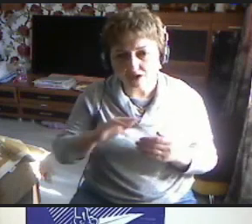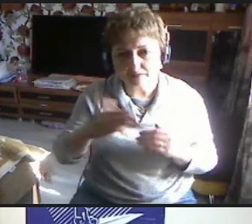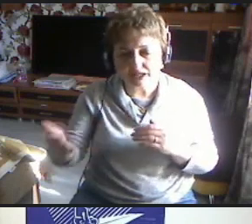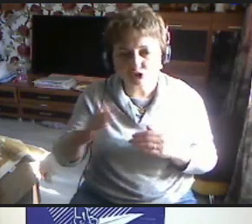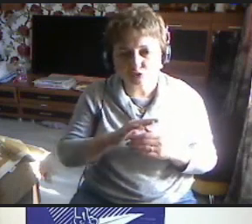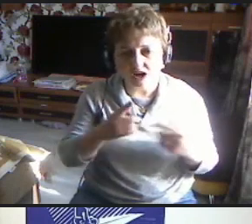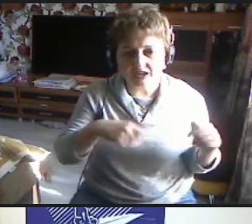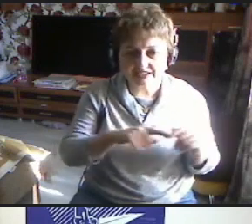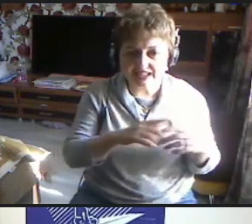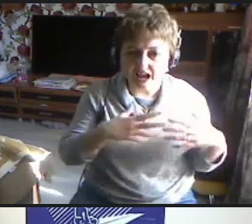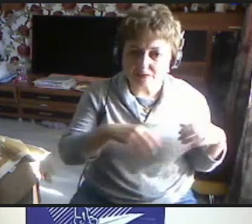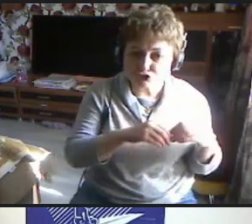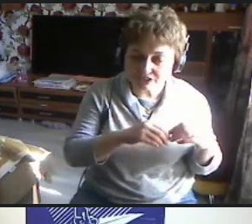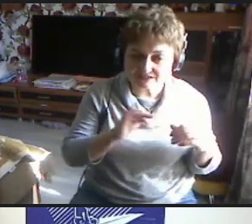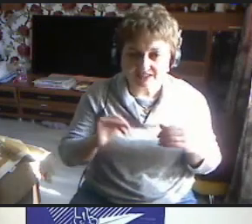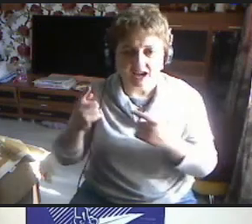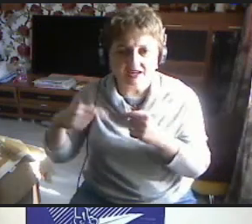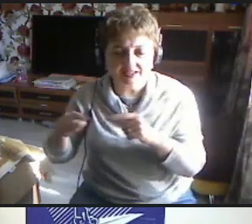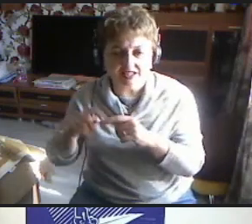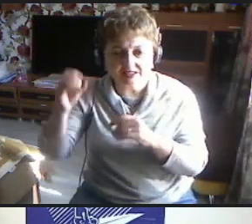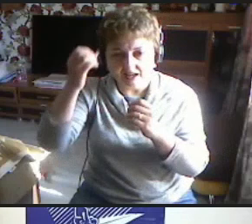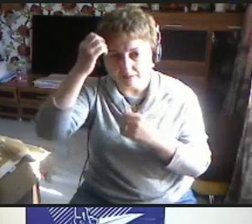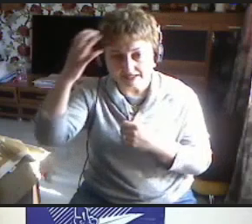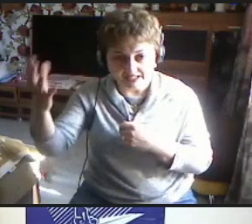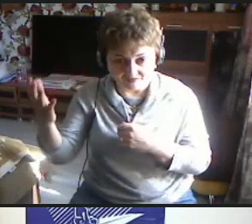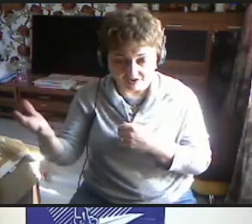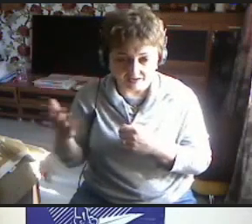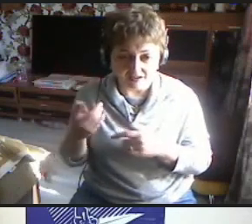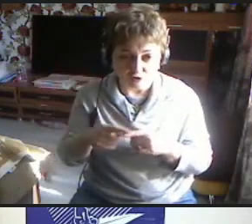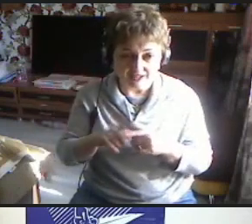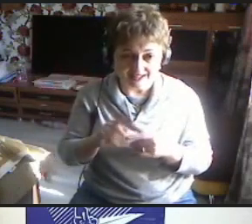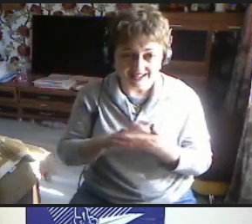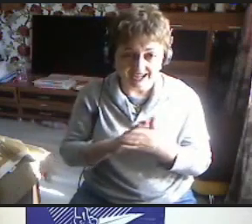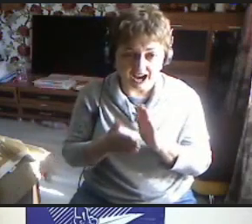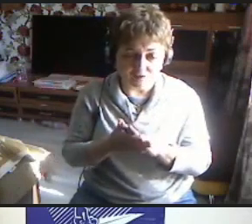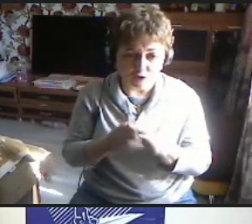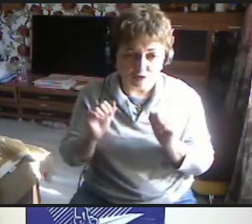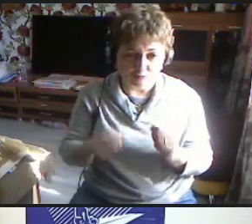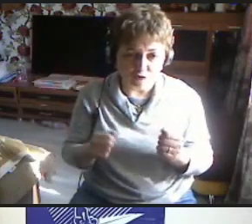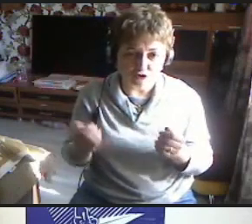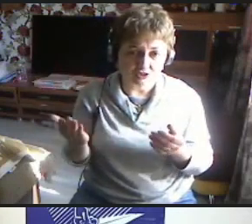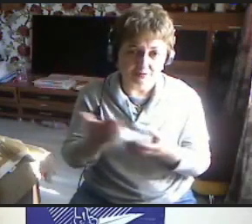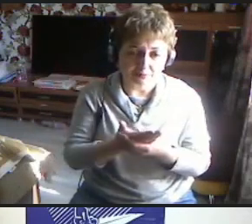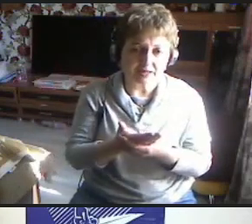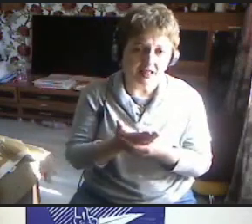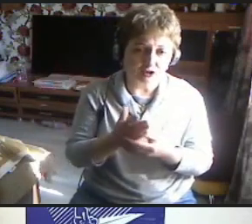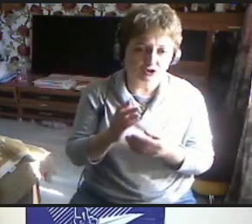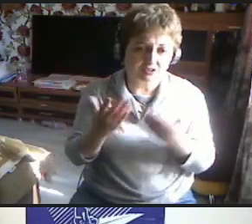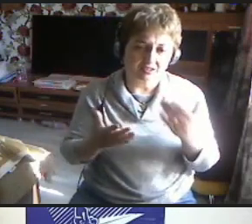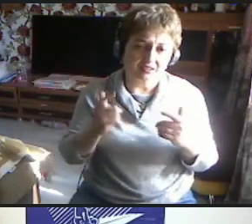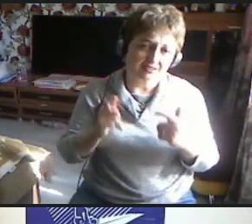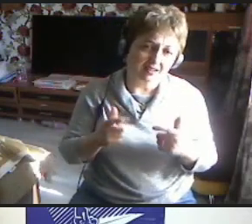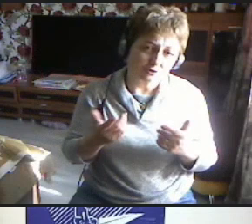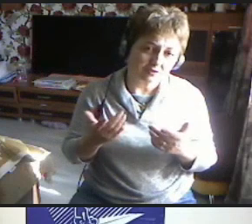и организацией образования. К этому договору вы можете приложить, ну, или согласованное, не знаю, там,